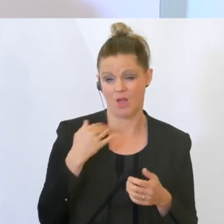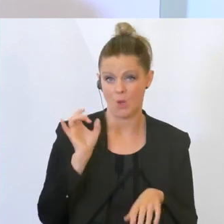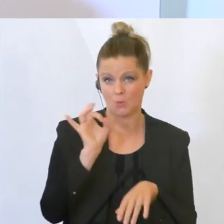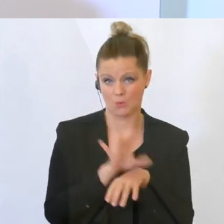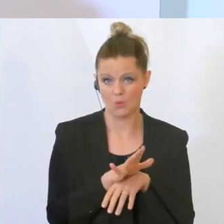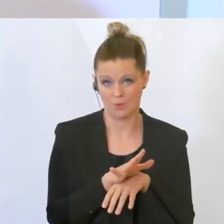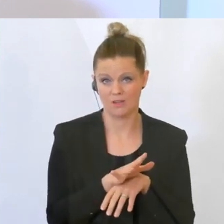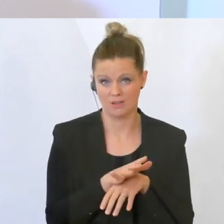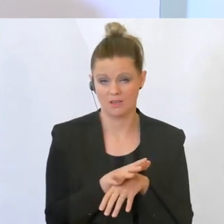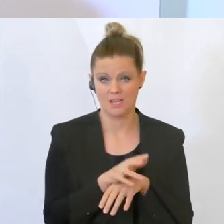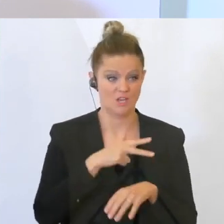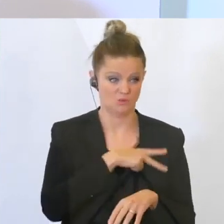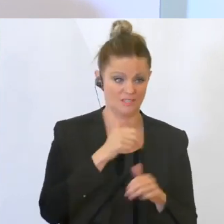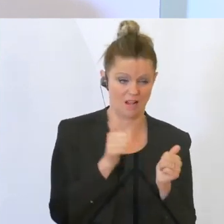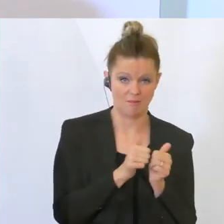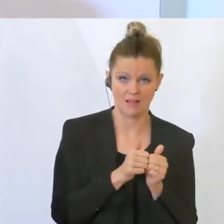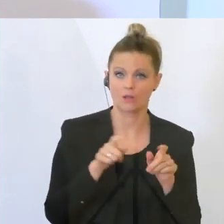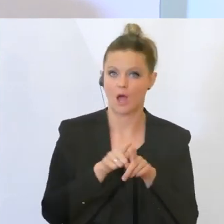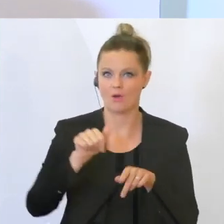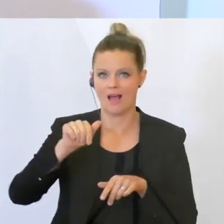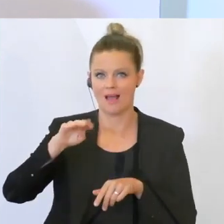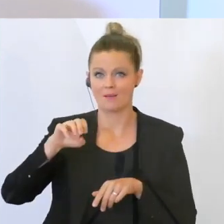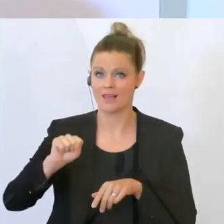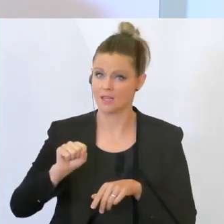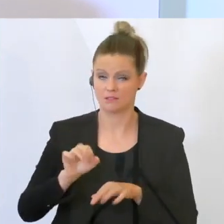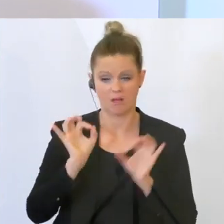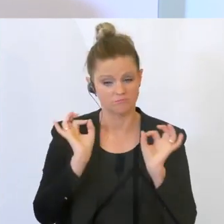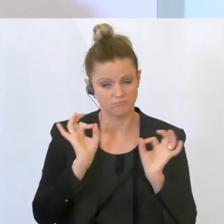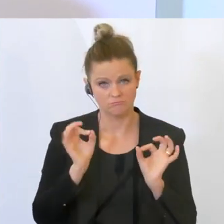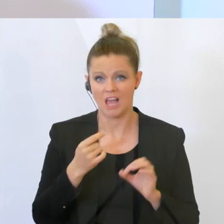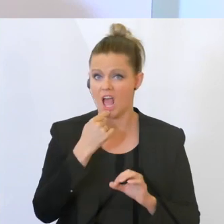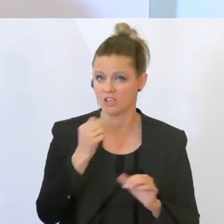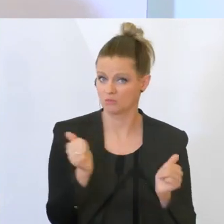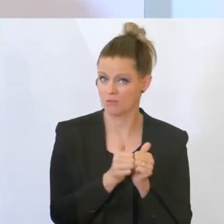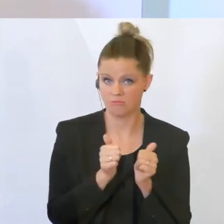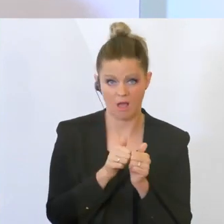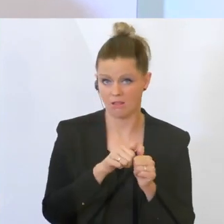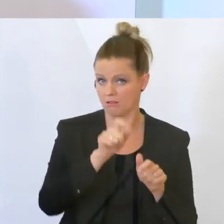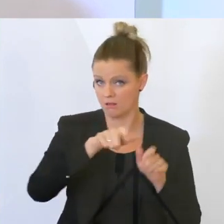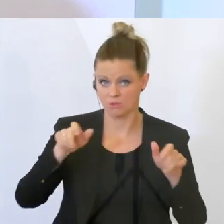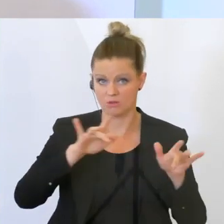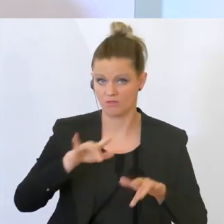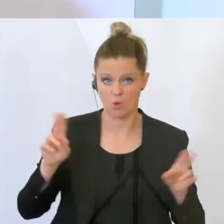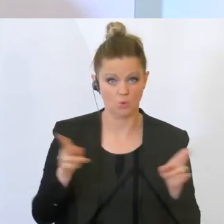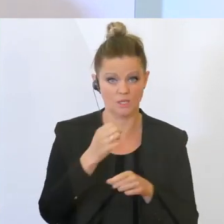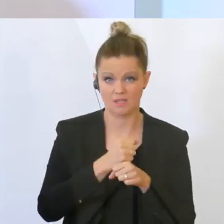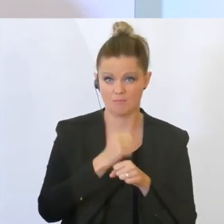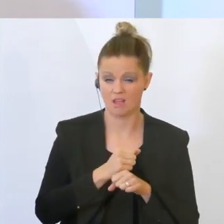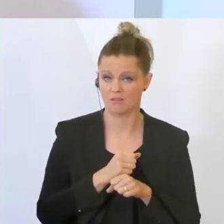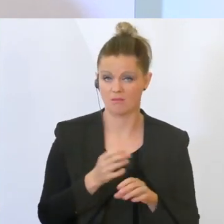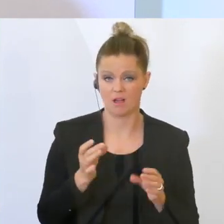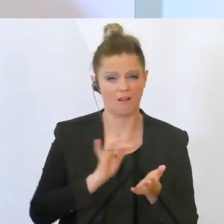wirklich sowohl bei den Sozialpartnern als auch beim AMS tolle Ansprechpartner zu haben, um die Kurzarbeit gut abwickeln zu können.